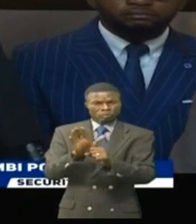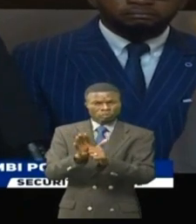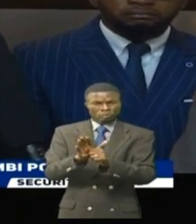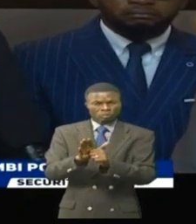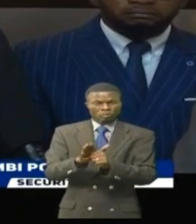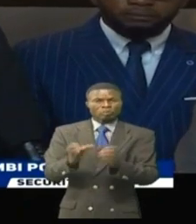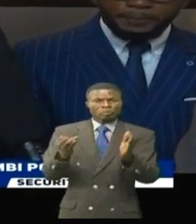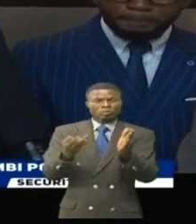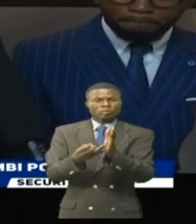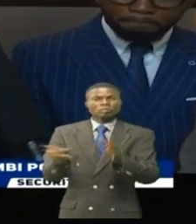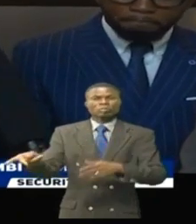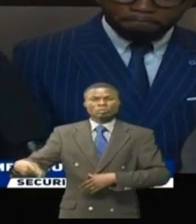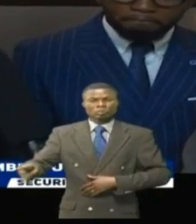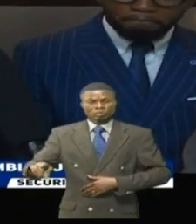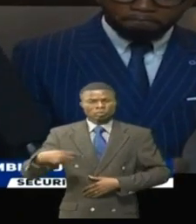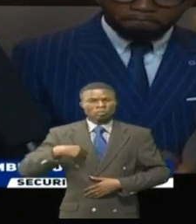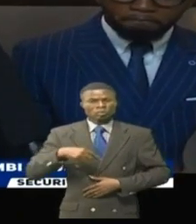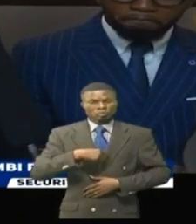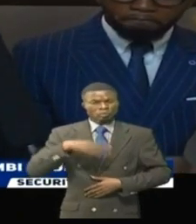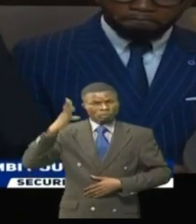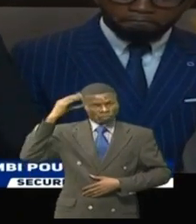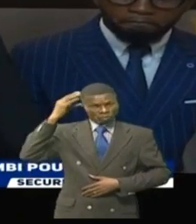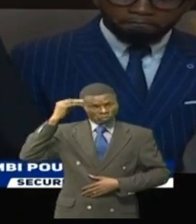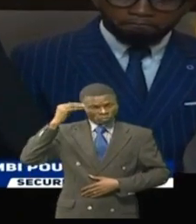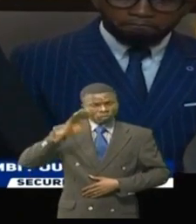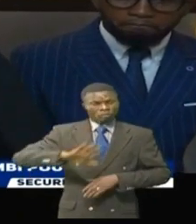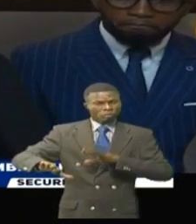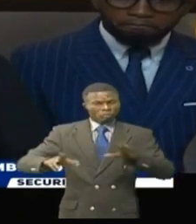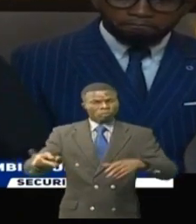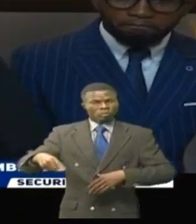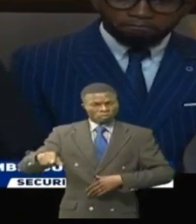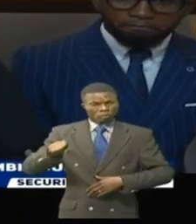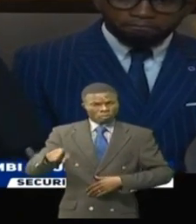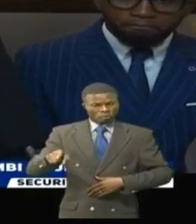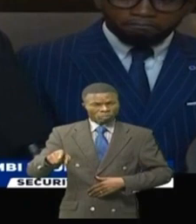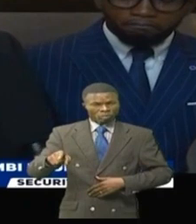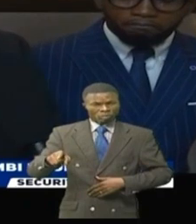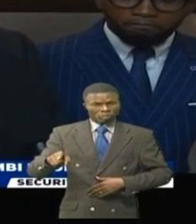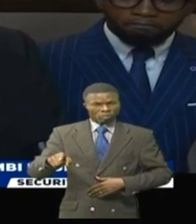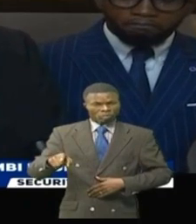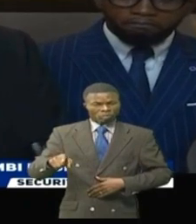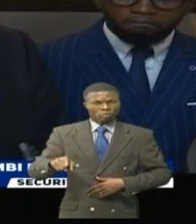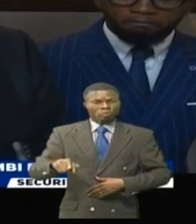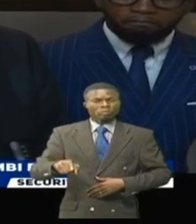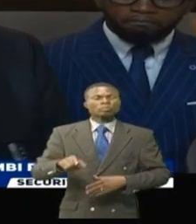cette province. Donc nous avons des expériences décentralisées de justice transitionnelle. Et alors